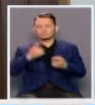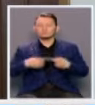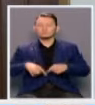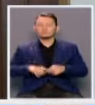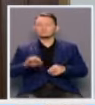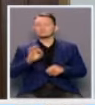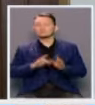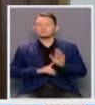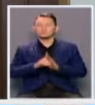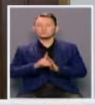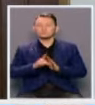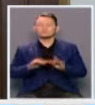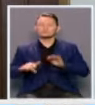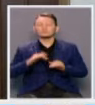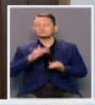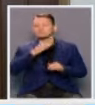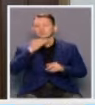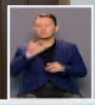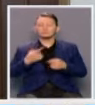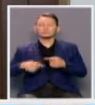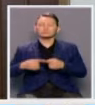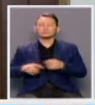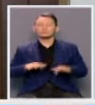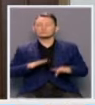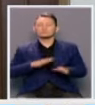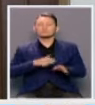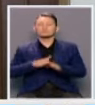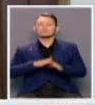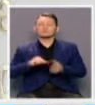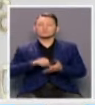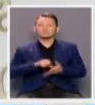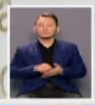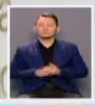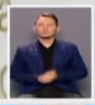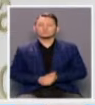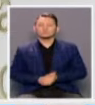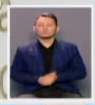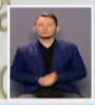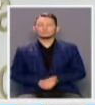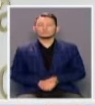болдырмауына және тағы да басқа осындай бұзушылықтардың алдын алуына бағытталған болады.